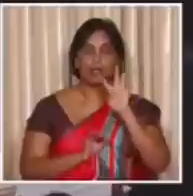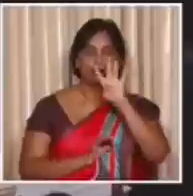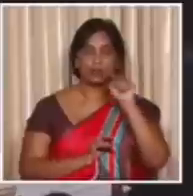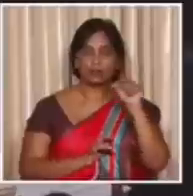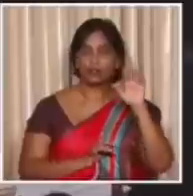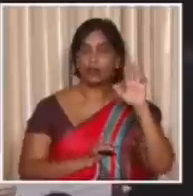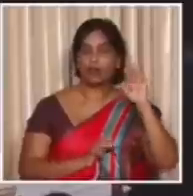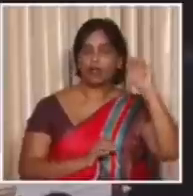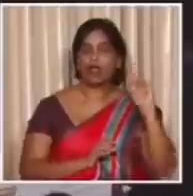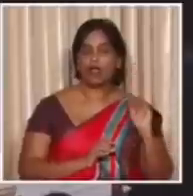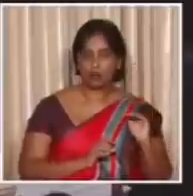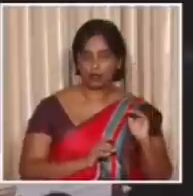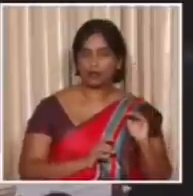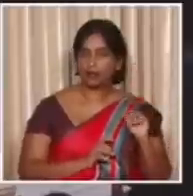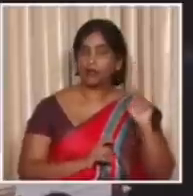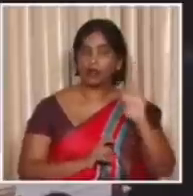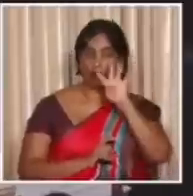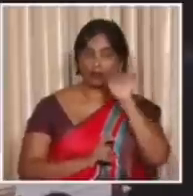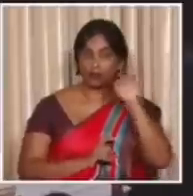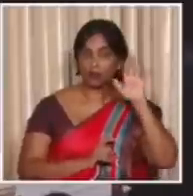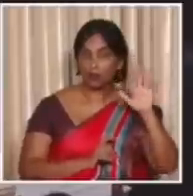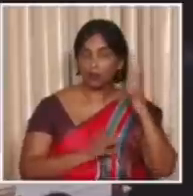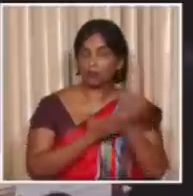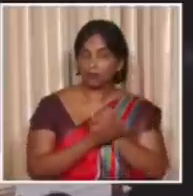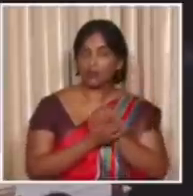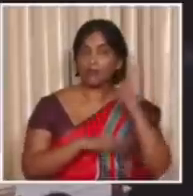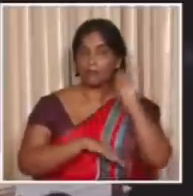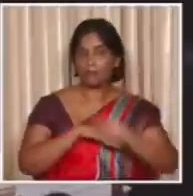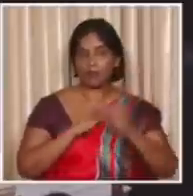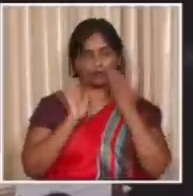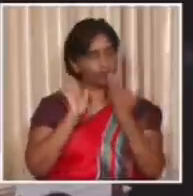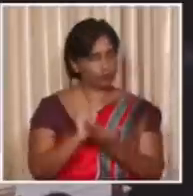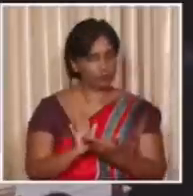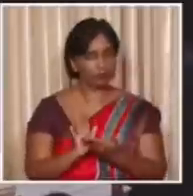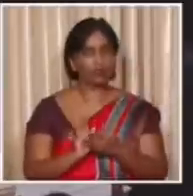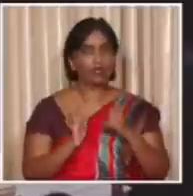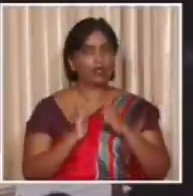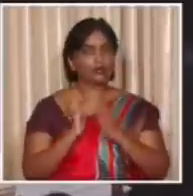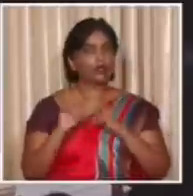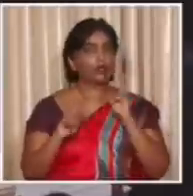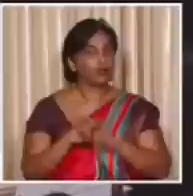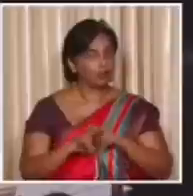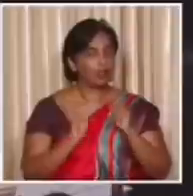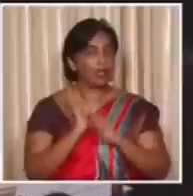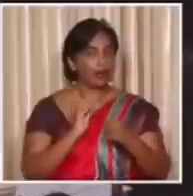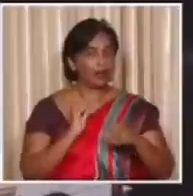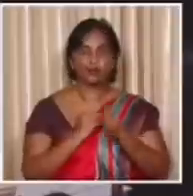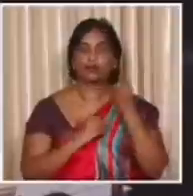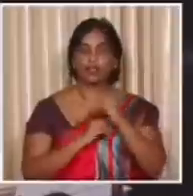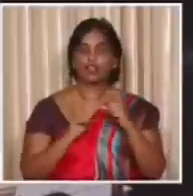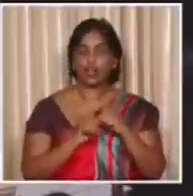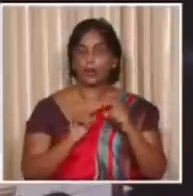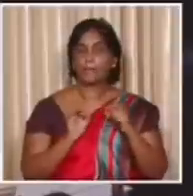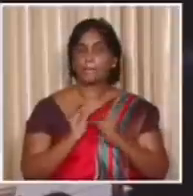4.9ක් අඩු වෙයි කියලා හිතනවා. මේ 4.9 උපයා ගැනීම සඳහා උන් සලස්මක් ඉදිරිපත් කරනවා. ජාත්‍යන්තර මූල්‍ය අරමුදල ණයක් දෙනවා ඩොලර්